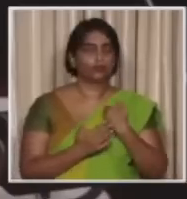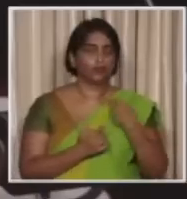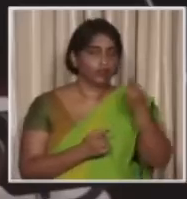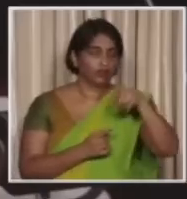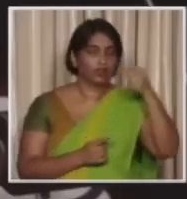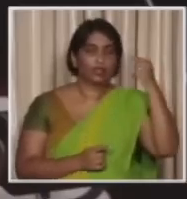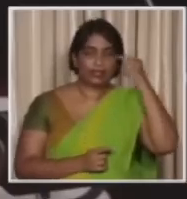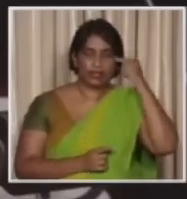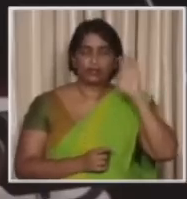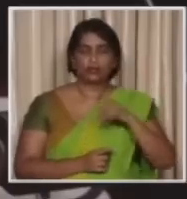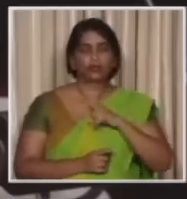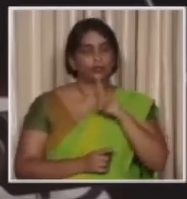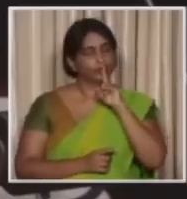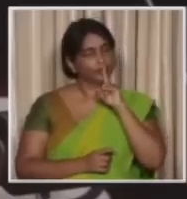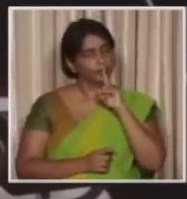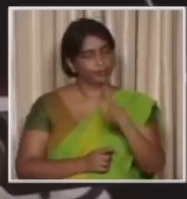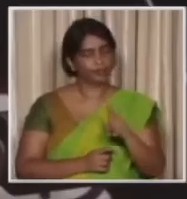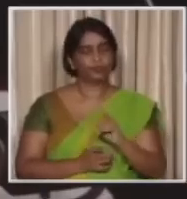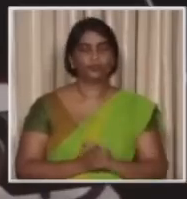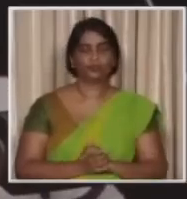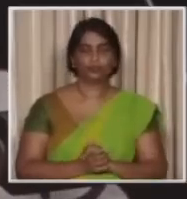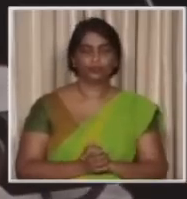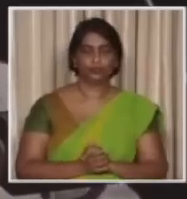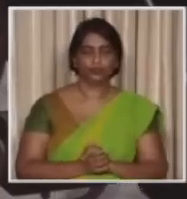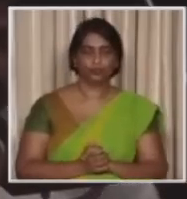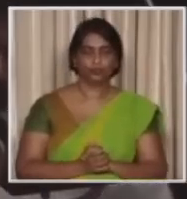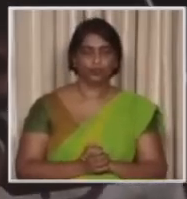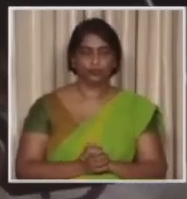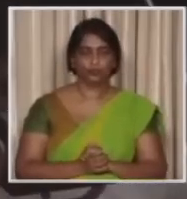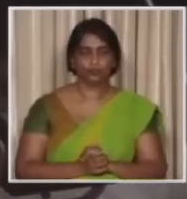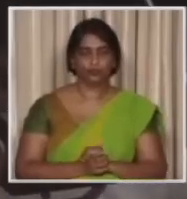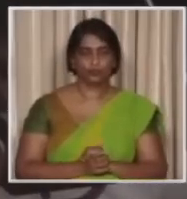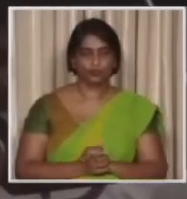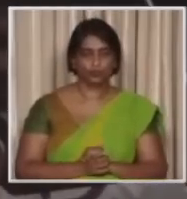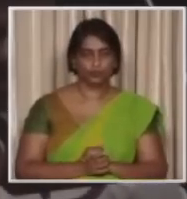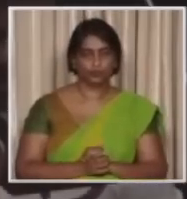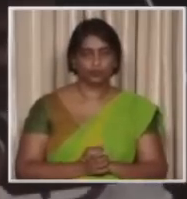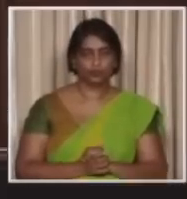කල්පනා කරන්න ඕනේ කියන එක මම ඊටමත් පැහැදිලිව ප්‍රකාශ කරන්න කැමතියි. ස්තුතියි. Thank you.